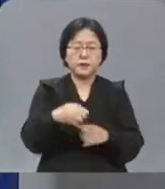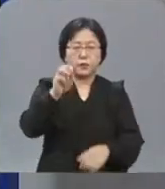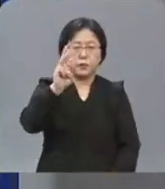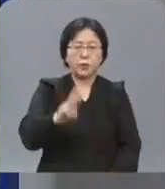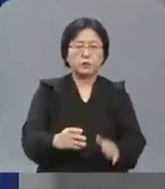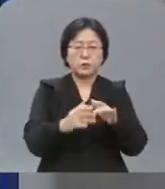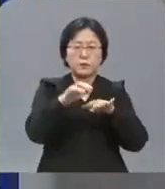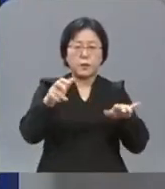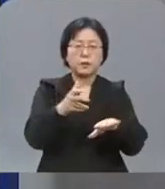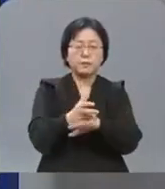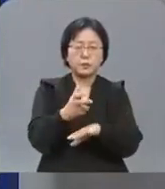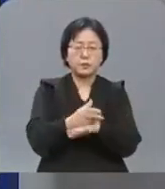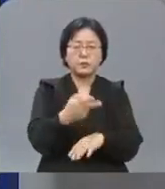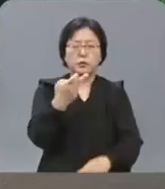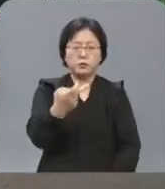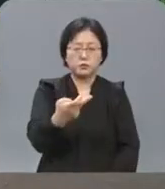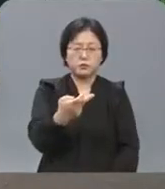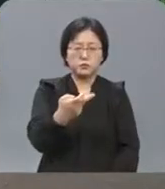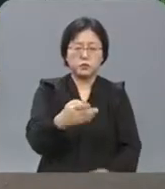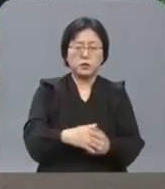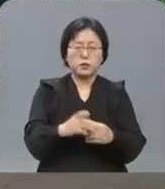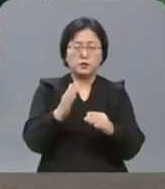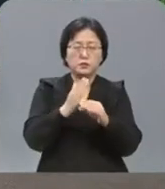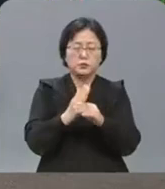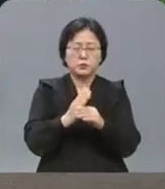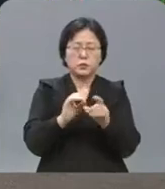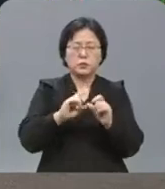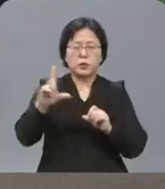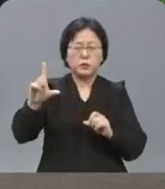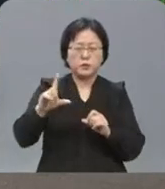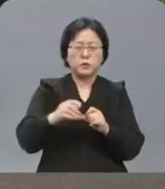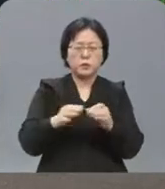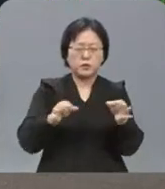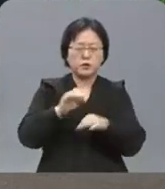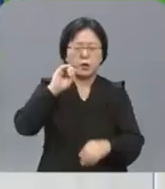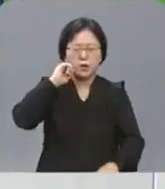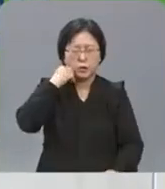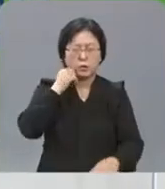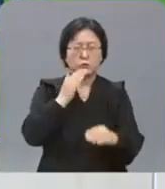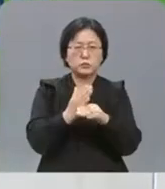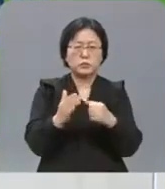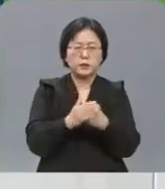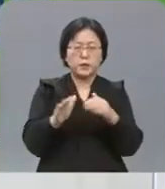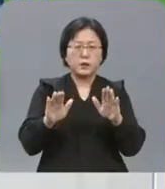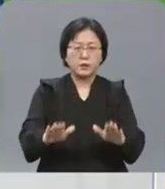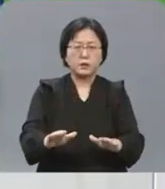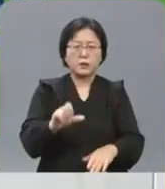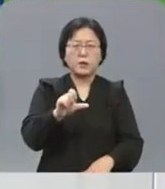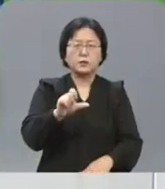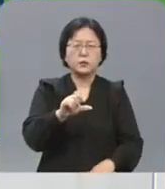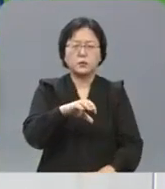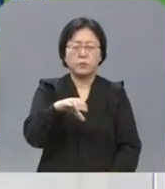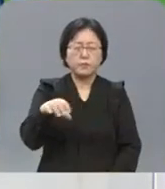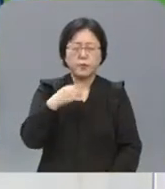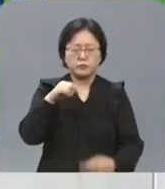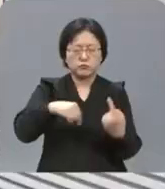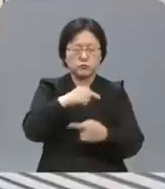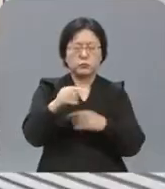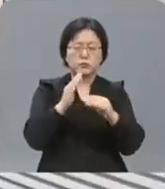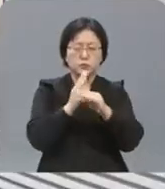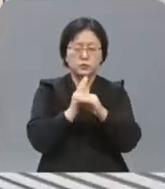광주의 마을버스 노선은 12곳. 이 가운데 상당수 노선이 경영난을 겪는 탓에 현재는 5곳만 운행